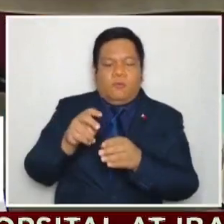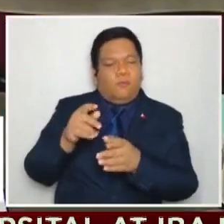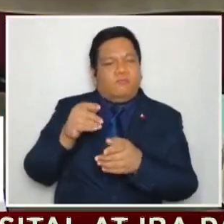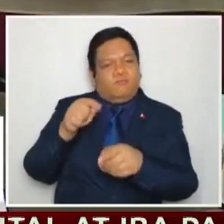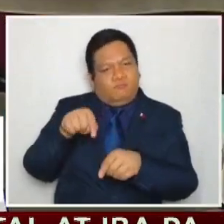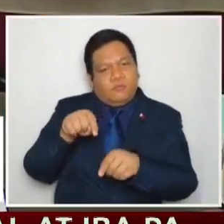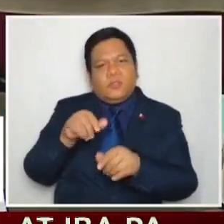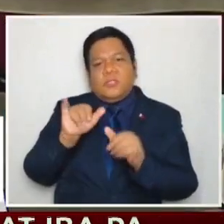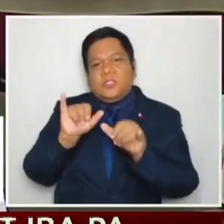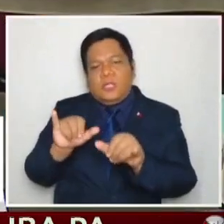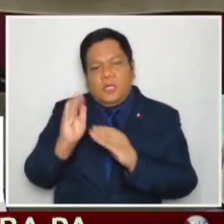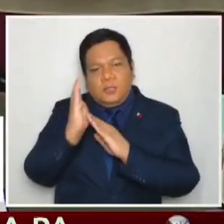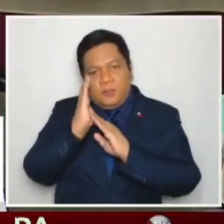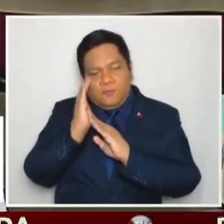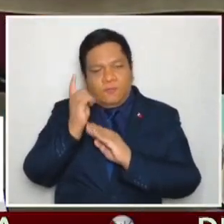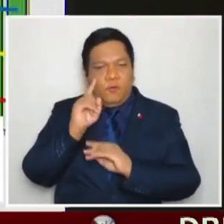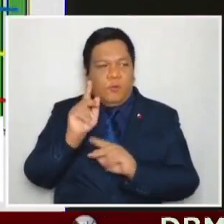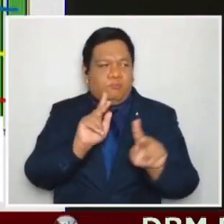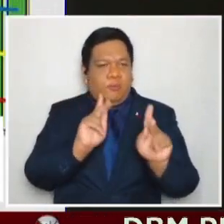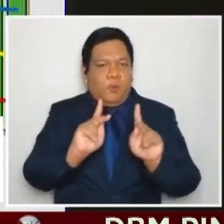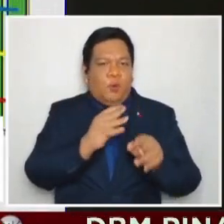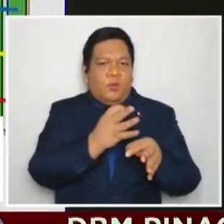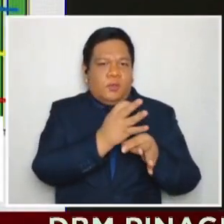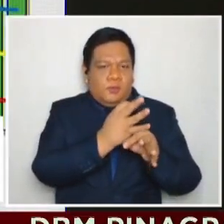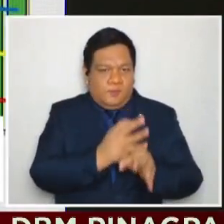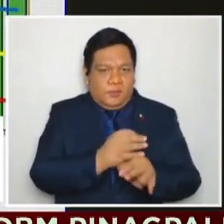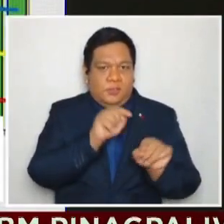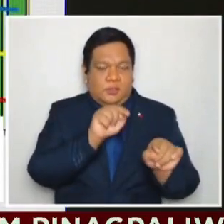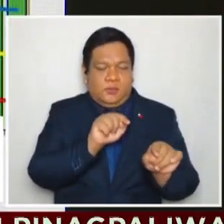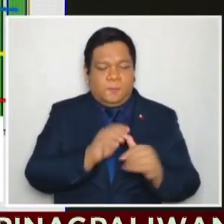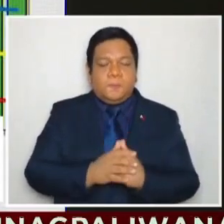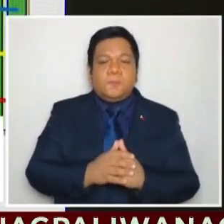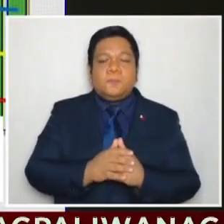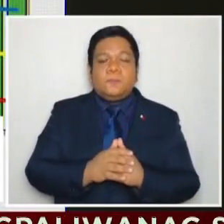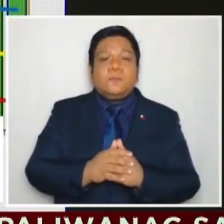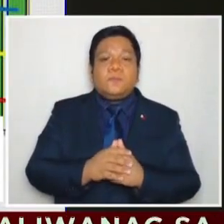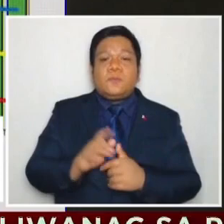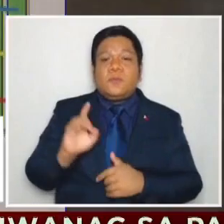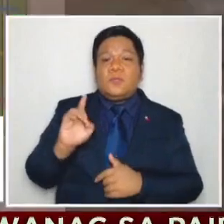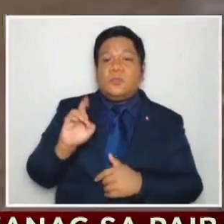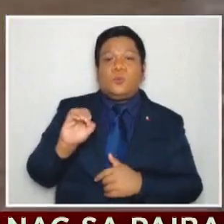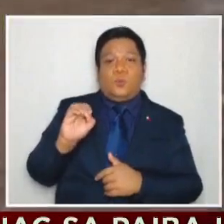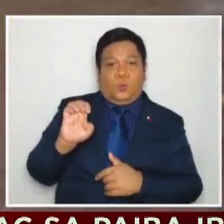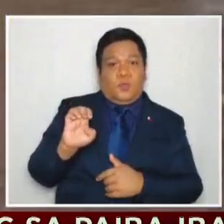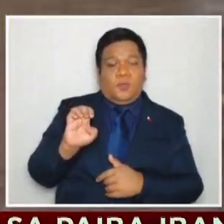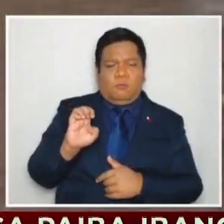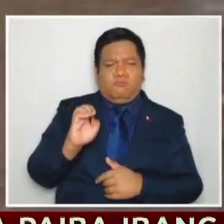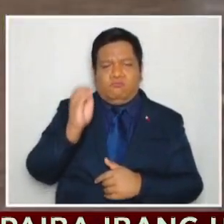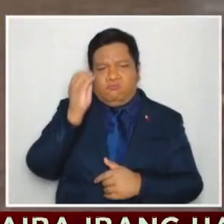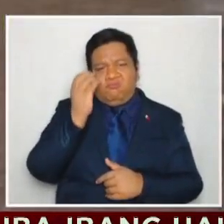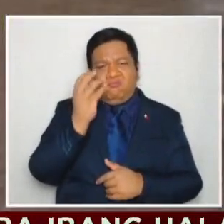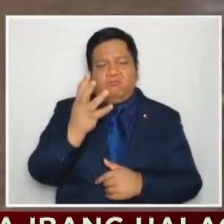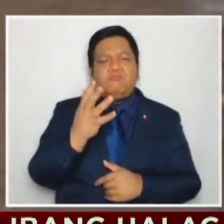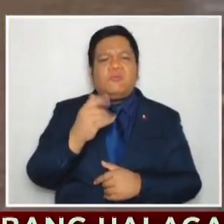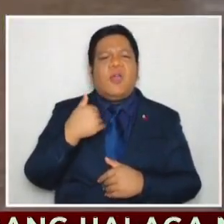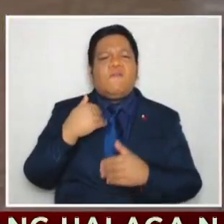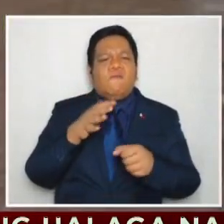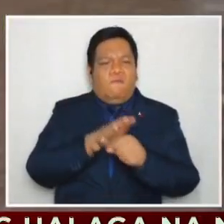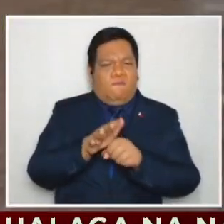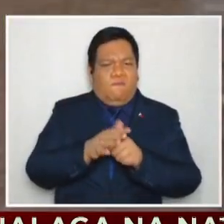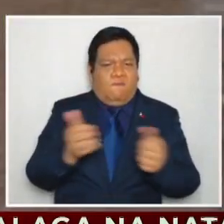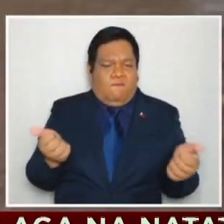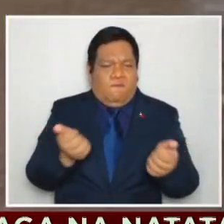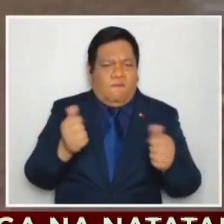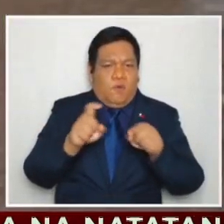Samantala, nangako din ang DOE na may sapat na supply ng kuryente sa halalan sa susunod na taon. Base umano sa kanilang forecast, walang yellow